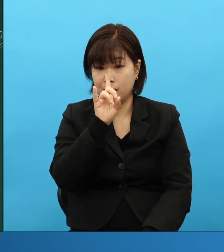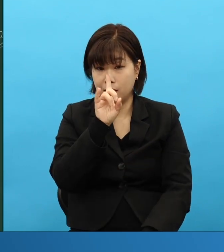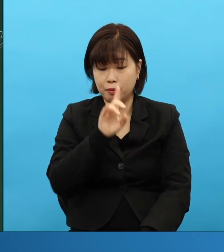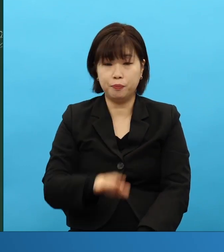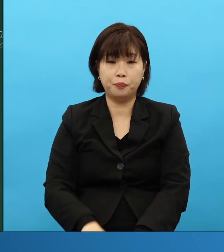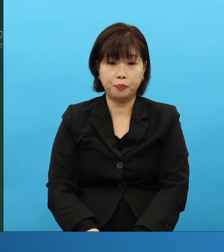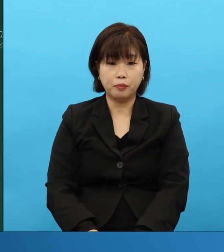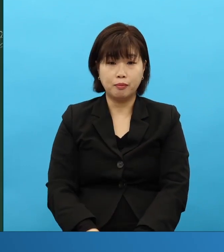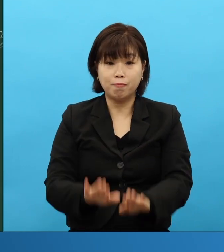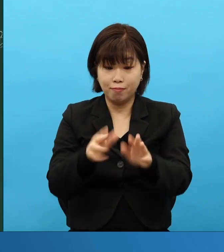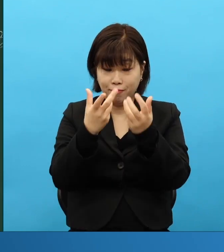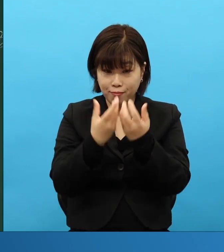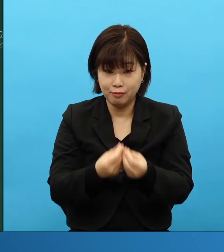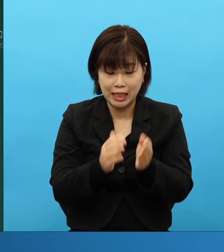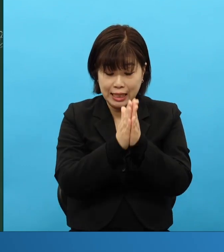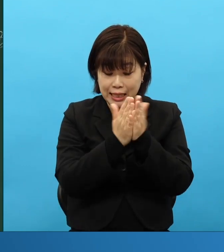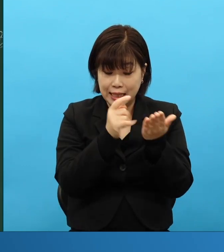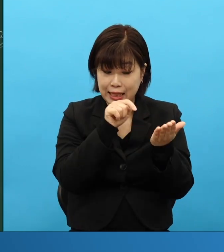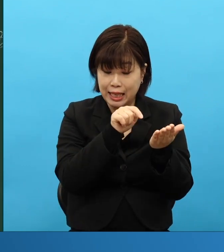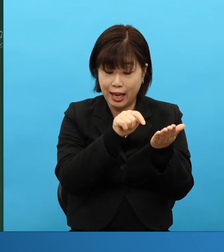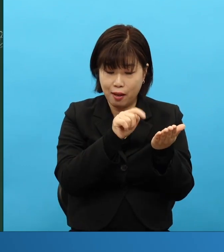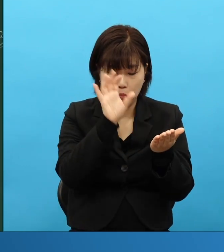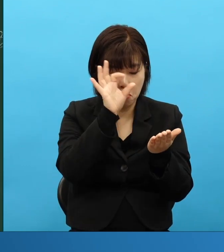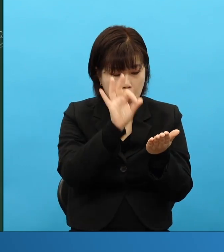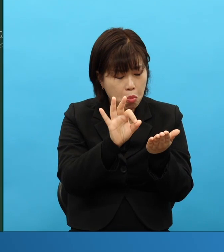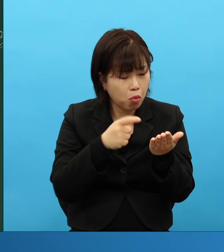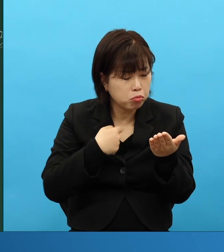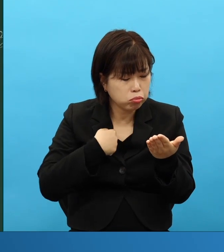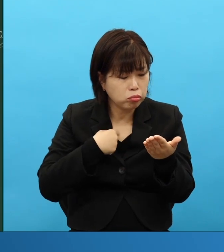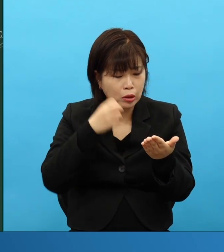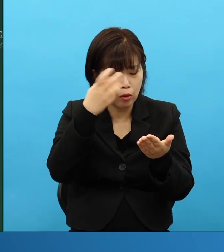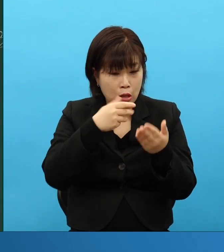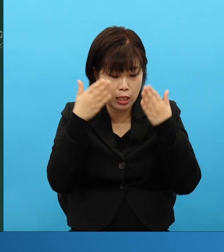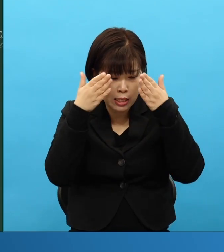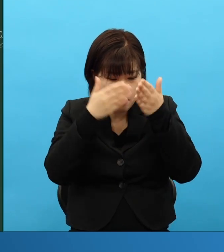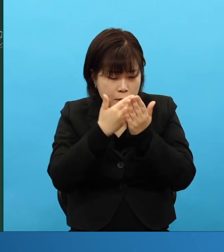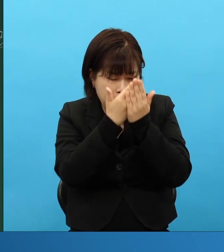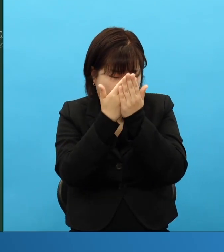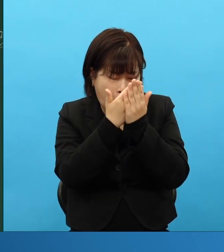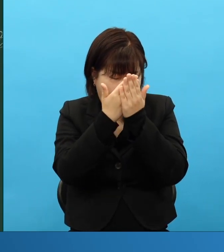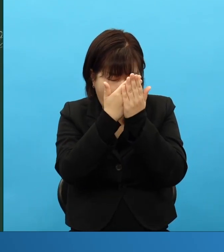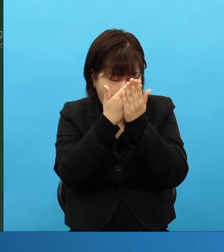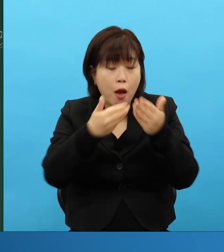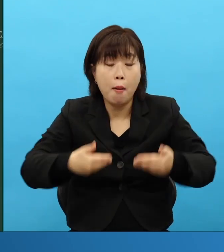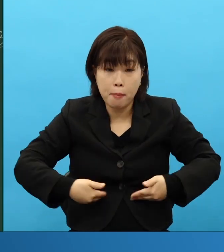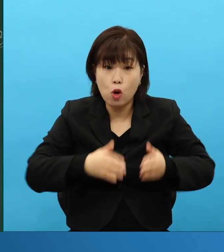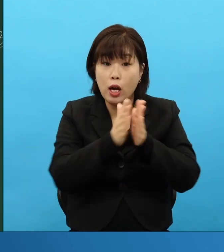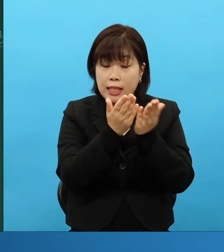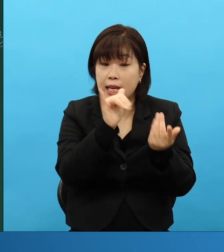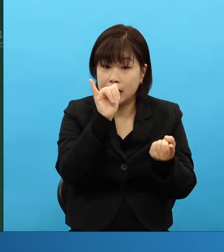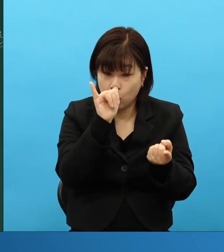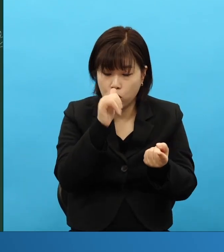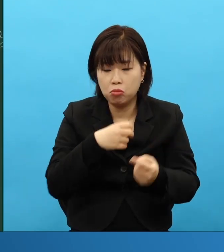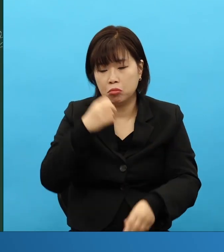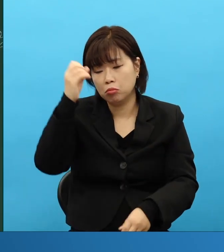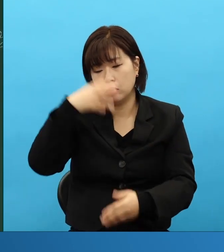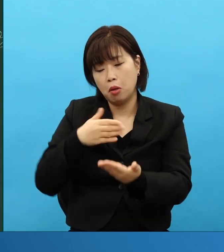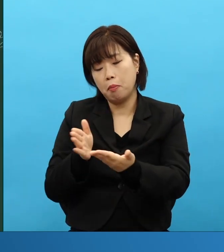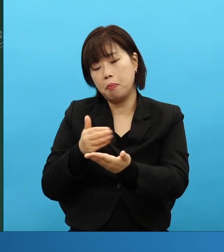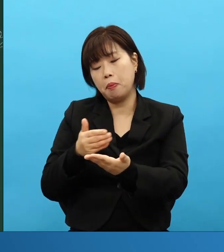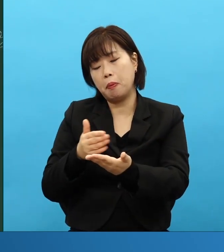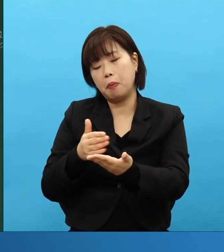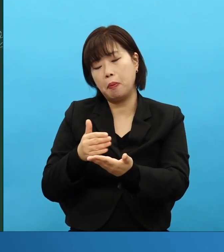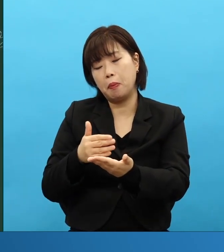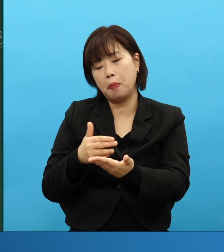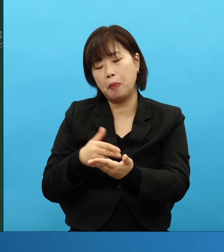those you only read one part. 내인데 힘이 되고 도움되는 거 봐야 돼요. That things that are really going to strengthen you, that are 그 helpful 말로 to you. 갔을 때 That's what you 눈앞으로 look 계속 at. 보고 있으면 시간도 없는데 There's